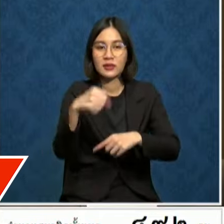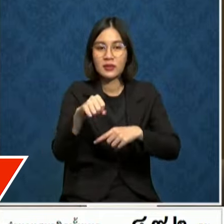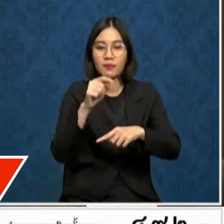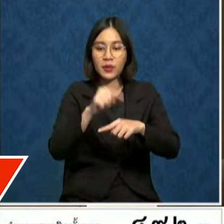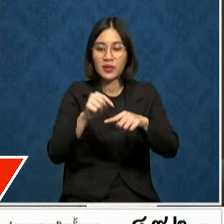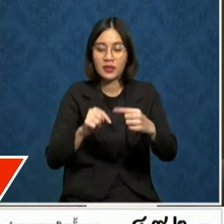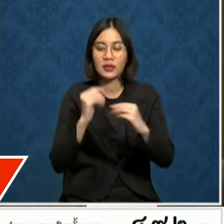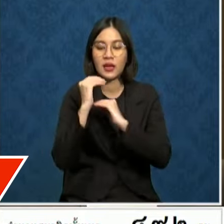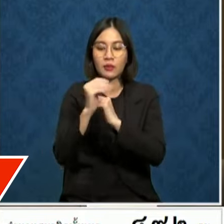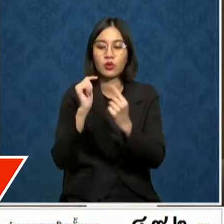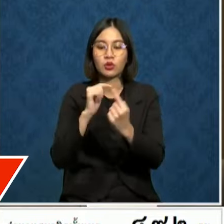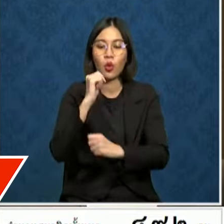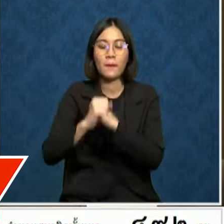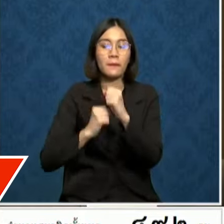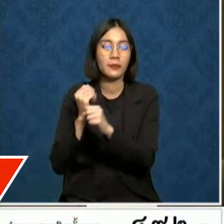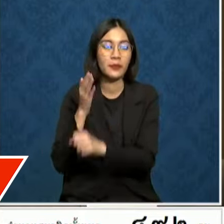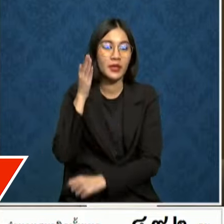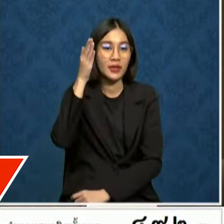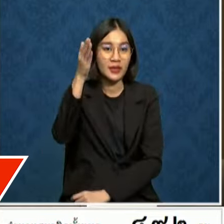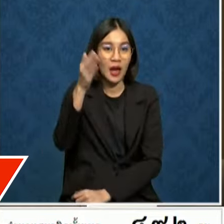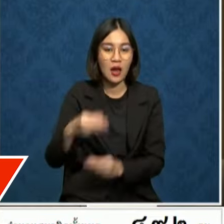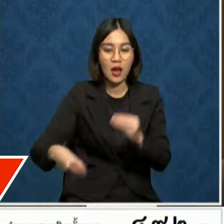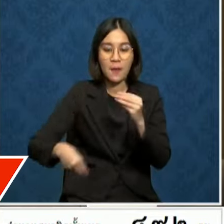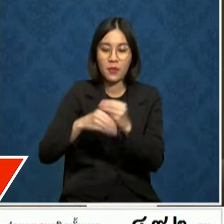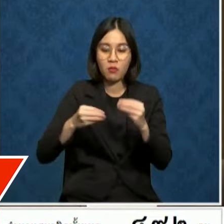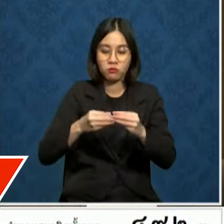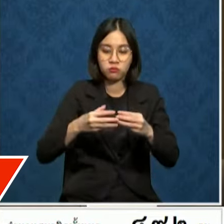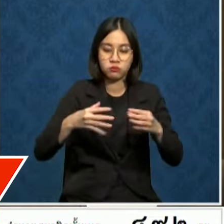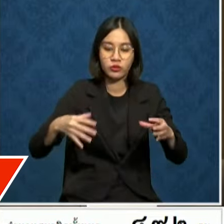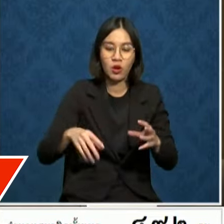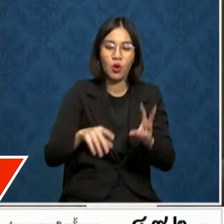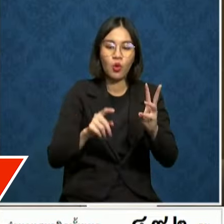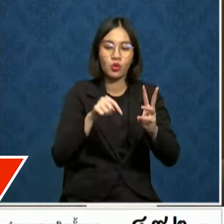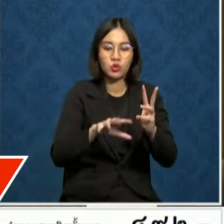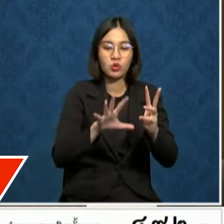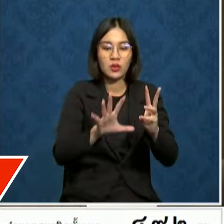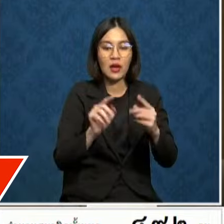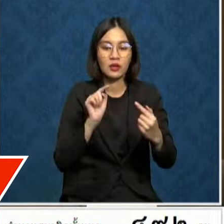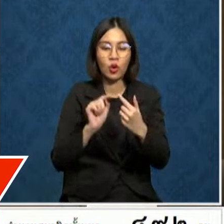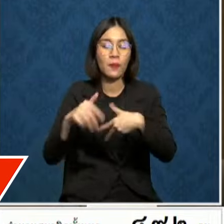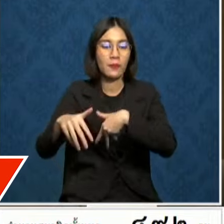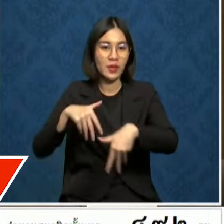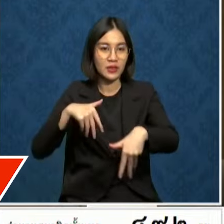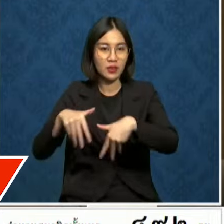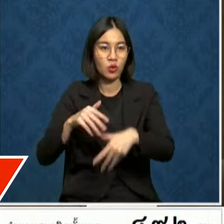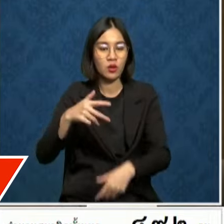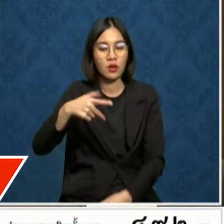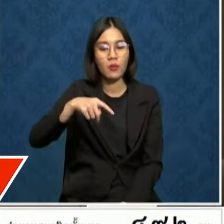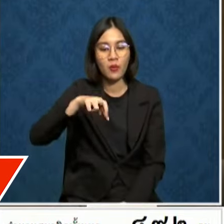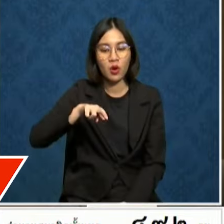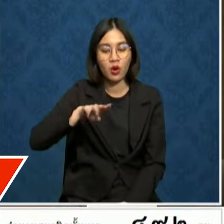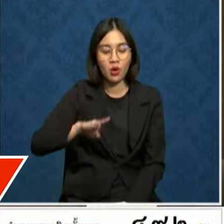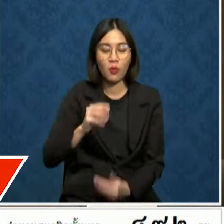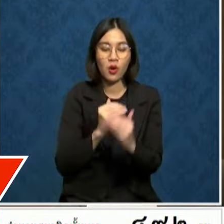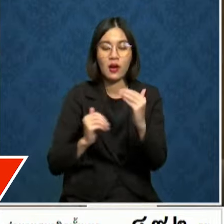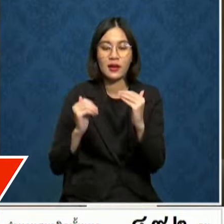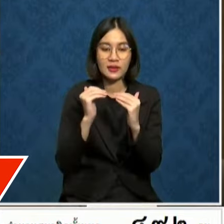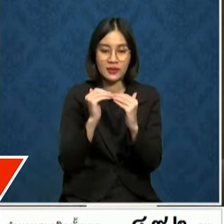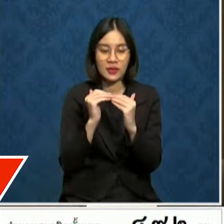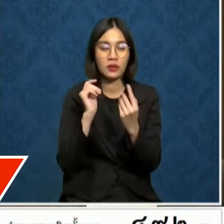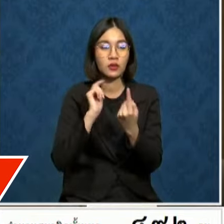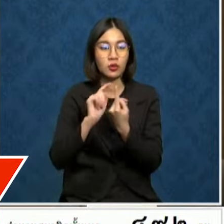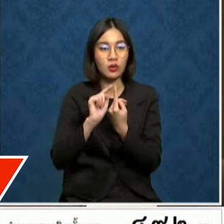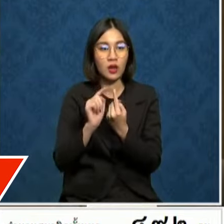ภายในปีอ่าถัดไปนะคะเพิ่มจากประชากรเนี่ย 6.5ต่อประชากรนะคะและพระราชบัญญัติค่ะสิทธิ